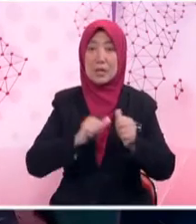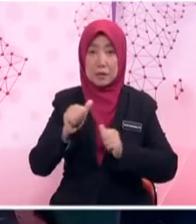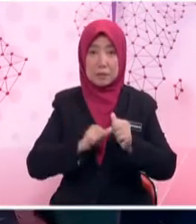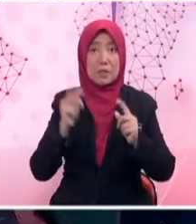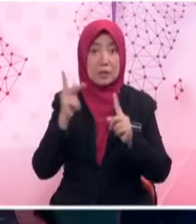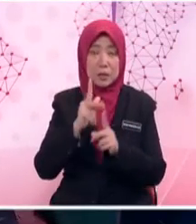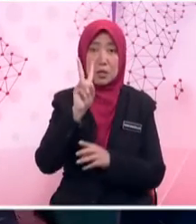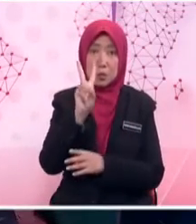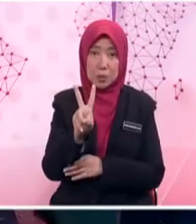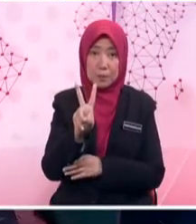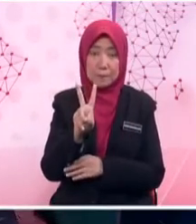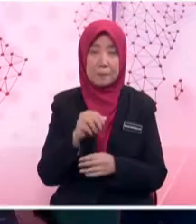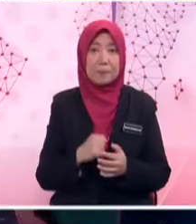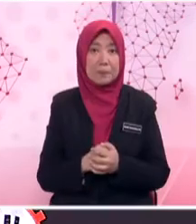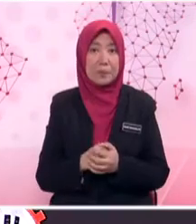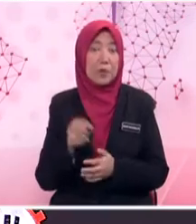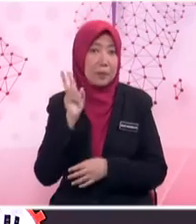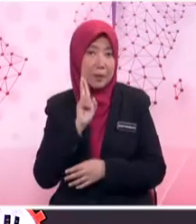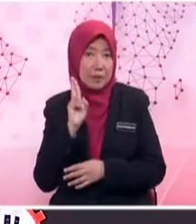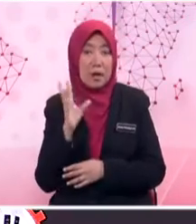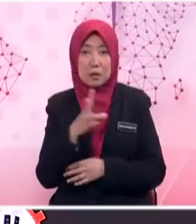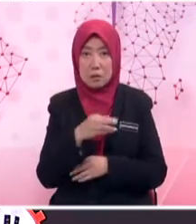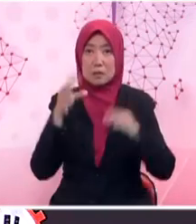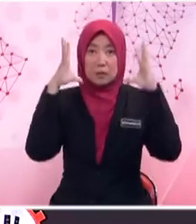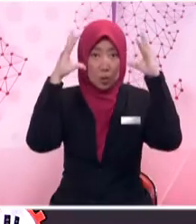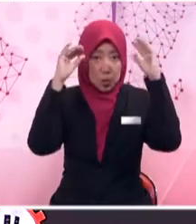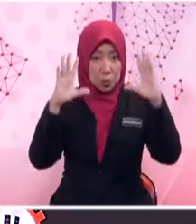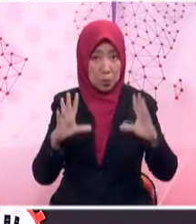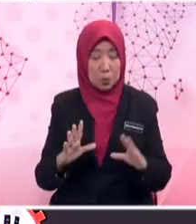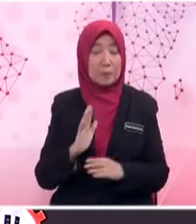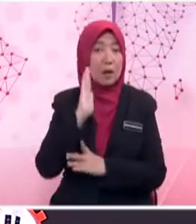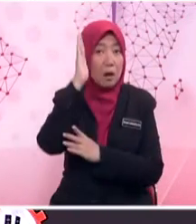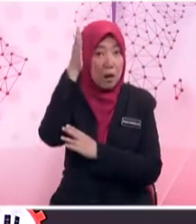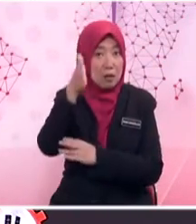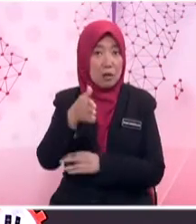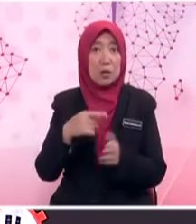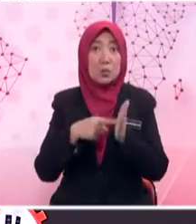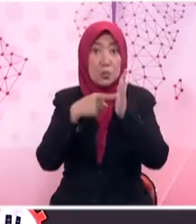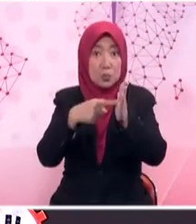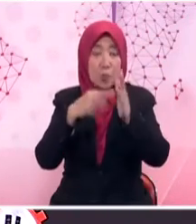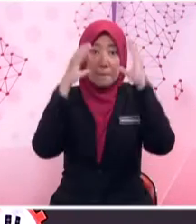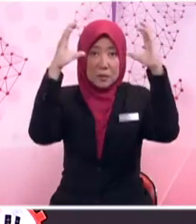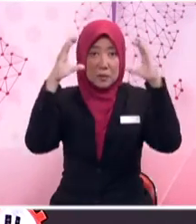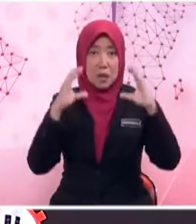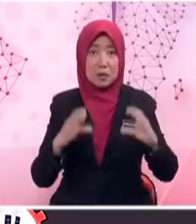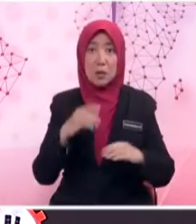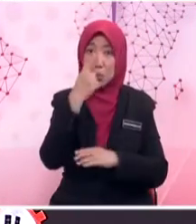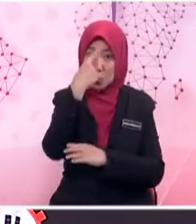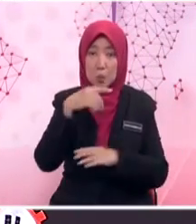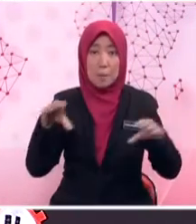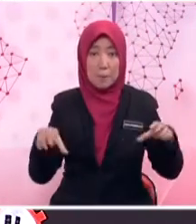mana Rina dan juga cikgu akan tunjukkan cara untuk membina ayat menggunakan